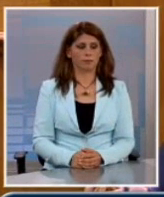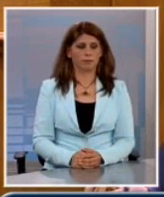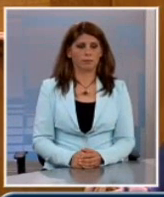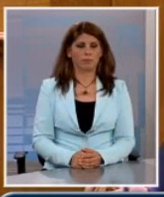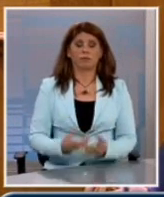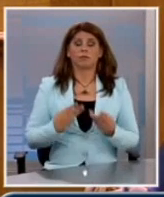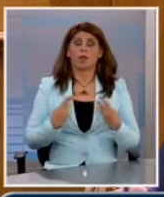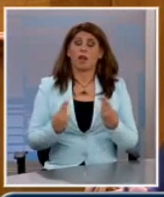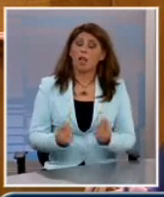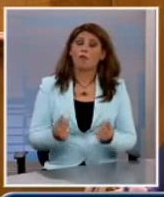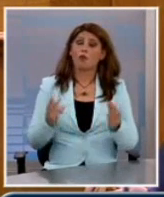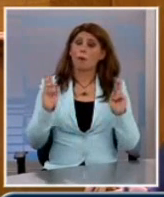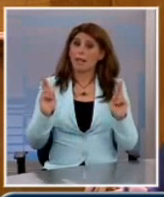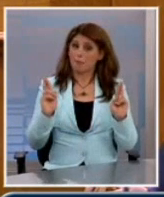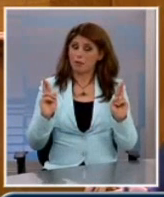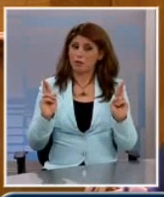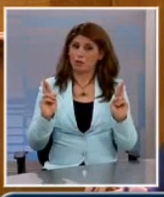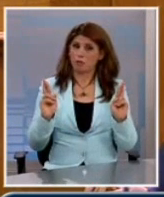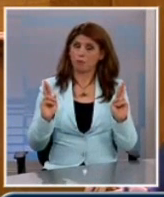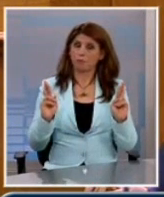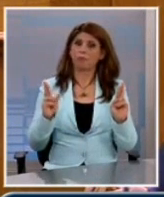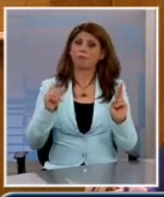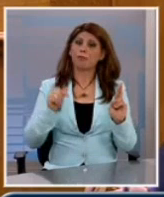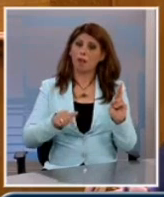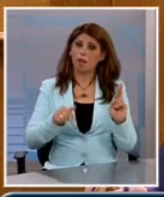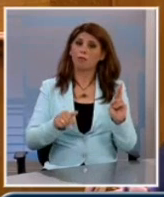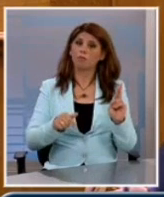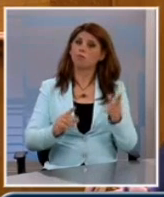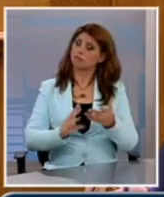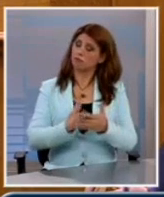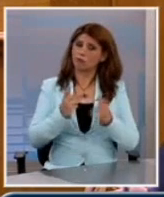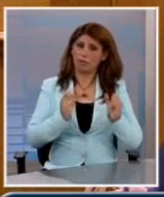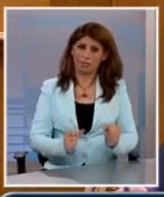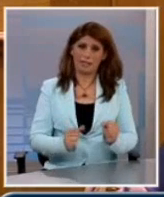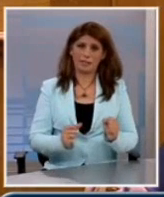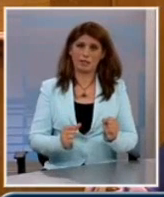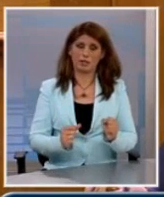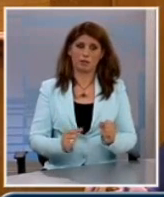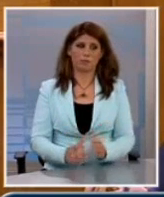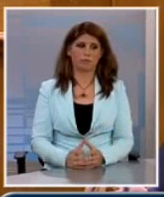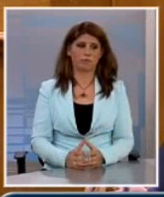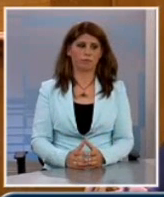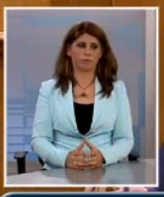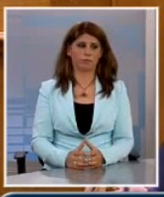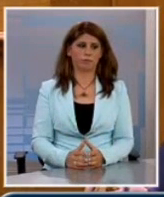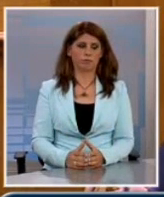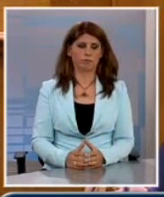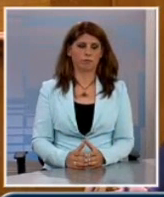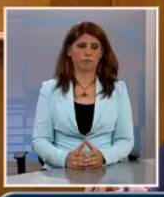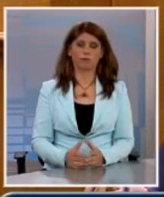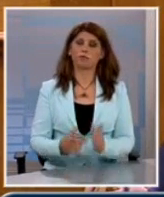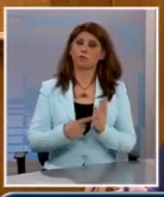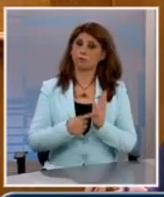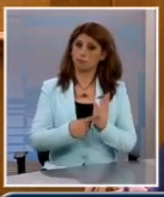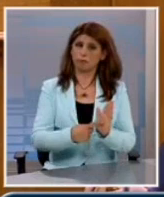Εύχομαι και ελπίζω αυτή την επικοδομητική θέση και στάση να επιδείξει αύριο